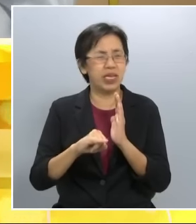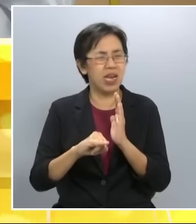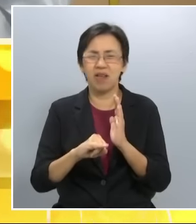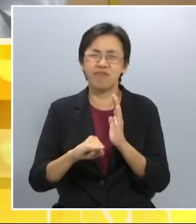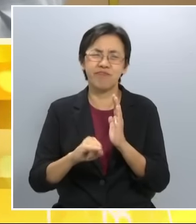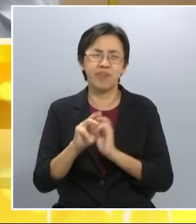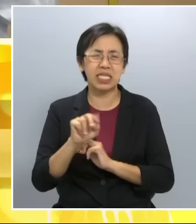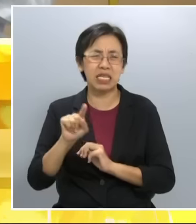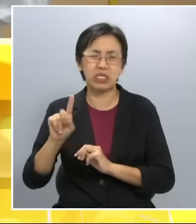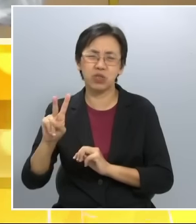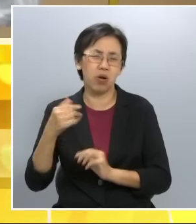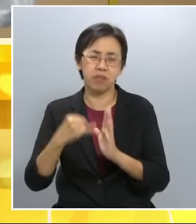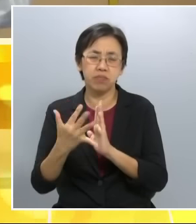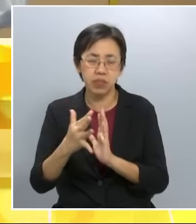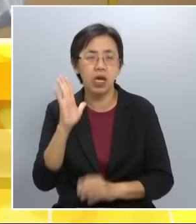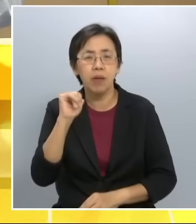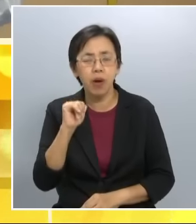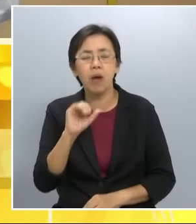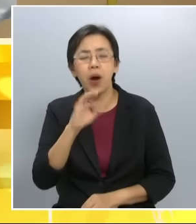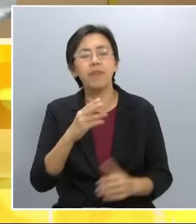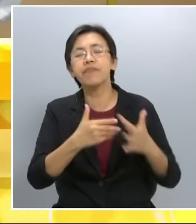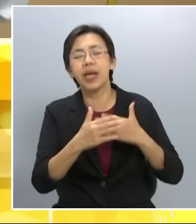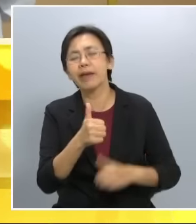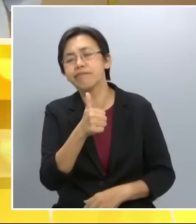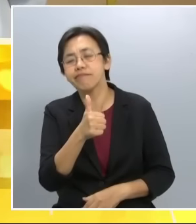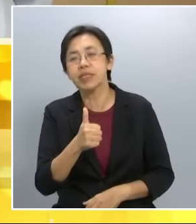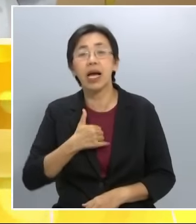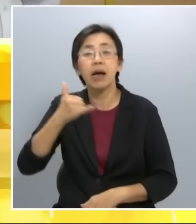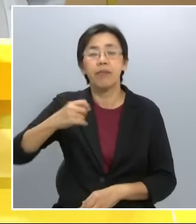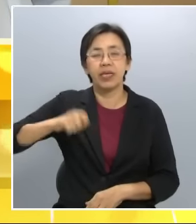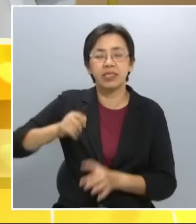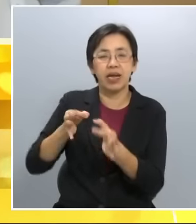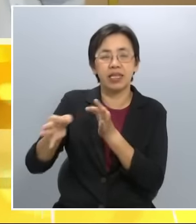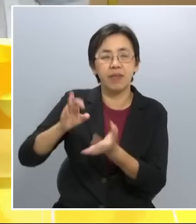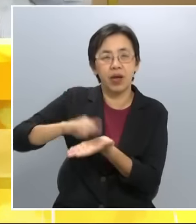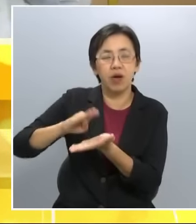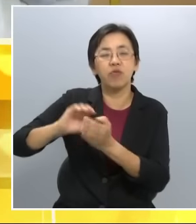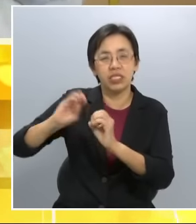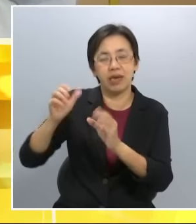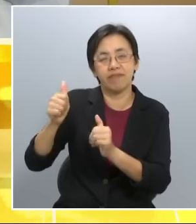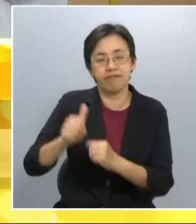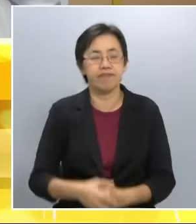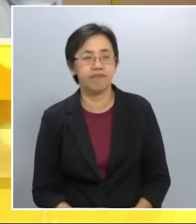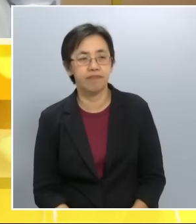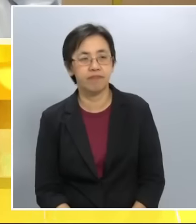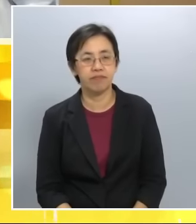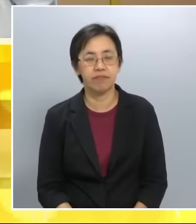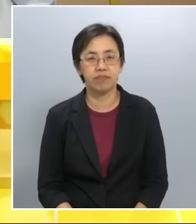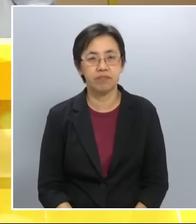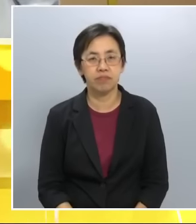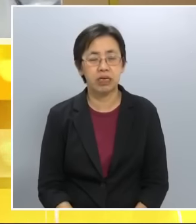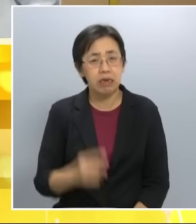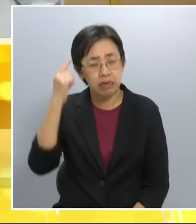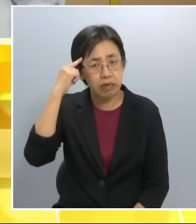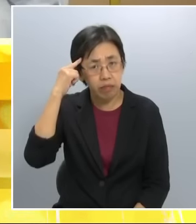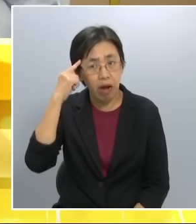คะก็ดีคุณพ่อก็เลยบอกว่าดีที่ขึ้นศาลจะได้อธิบายข้อเท็จจริงไปเลยก็ชัดเจนดีค่ะ แล้วก็แบบนี้เป็นการกลั่นแกล้งทาง